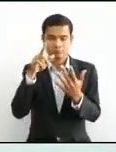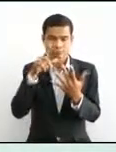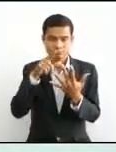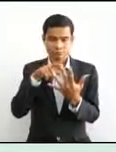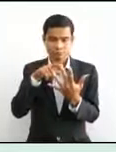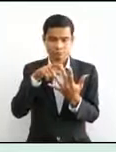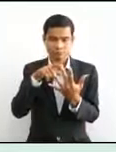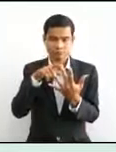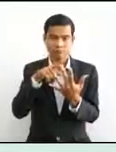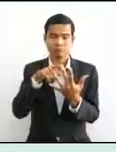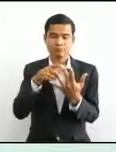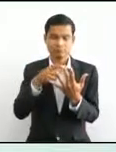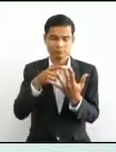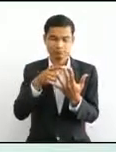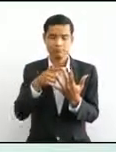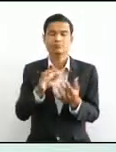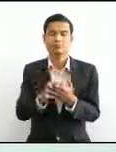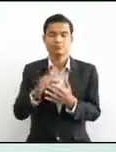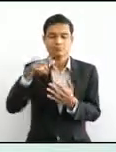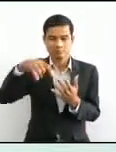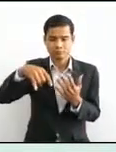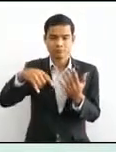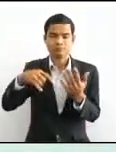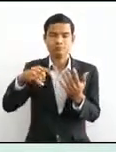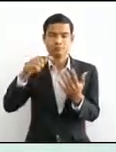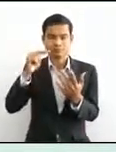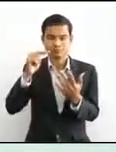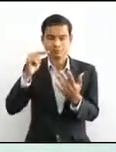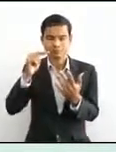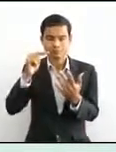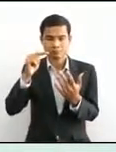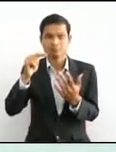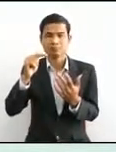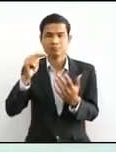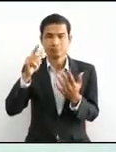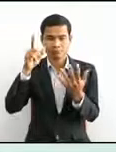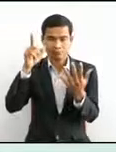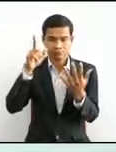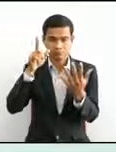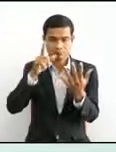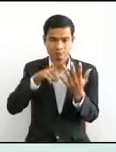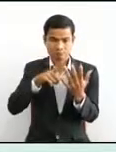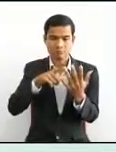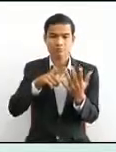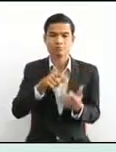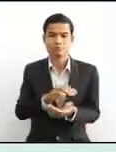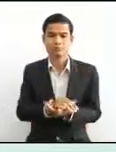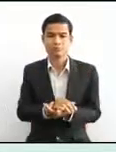ấm xăm nó nâng ngớ nông bần tọ môi